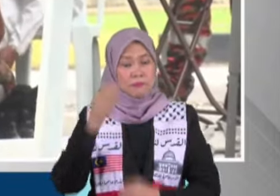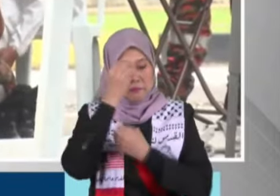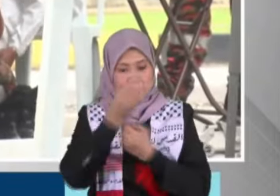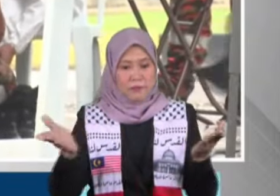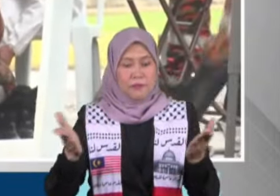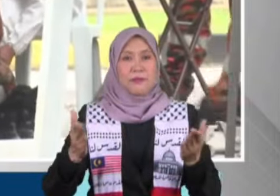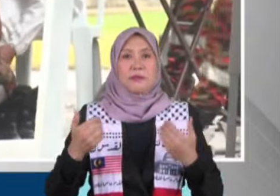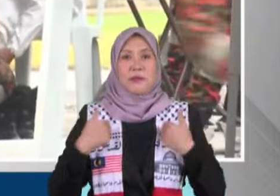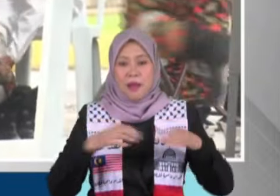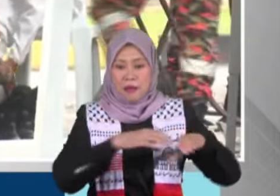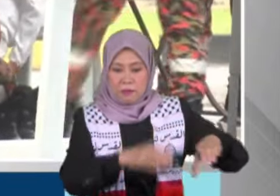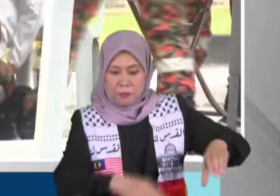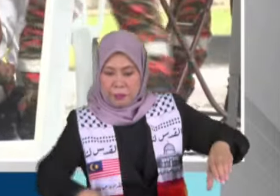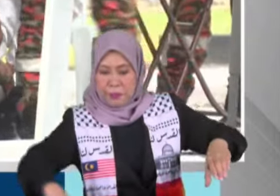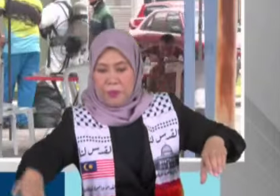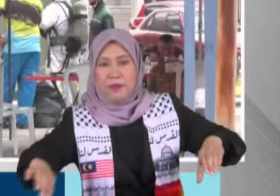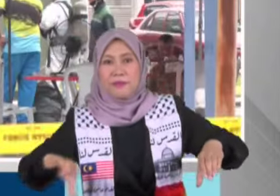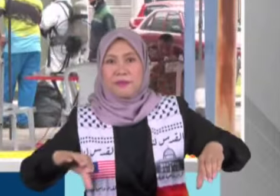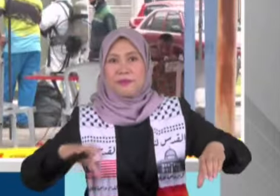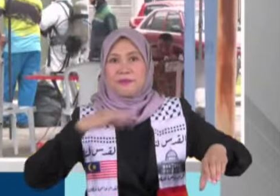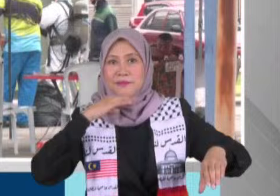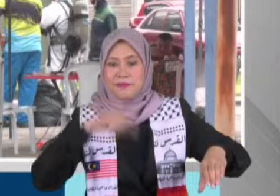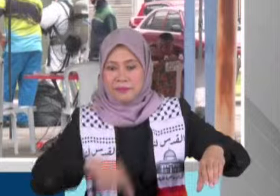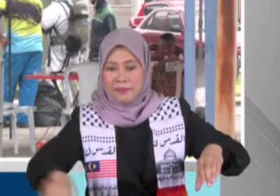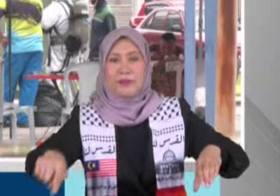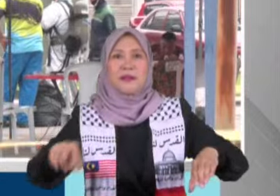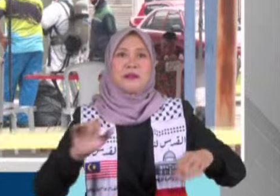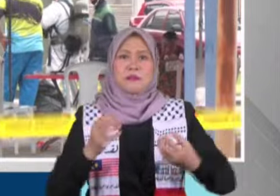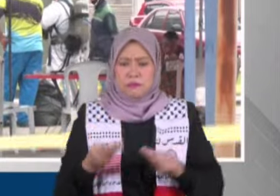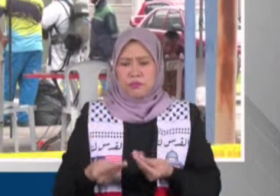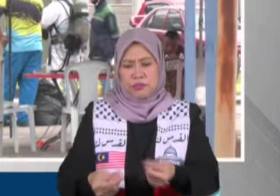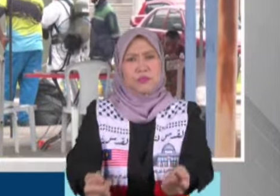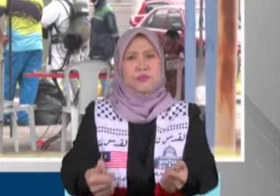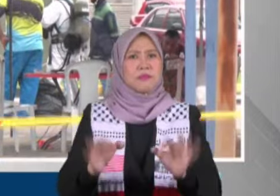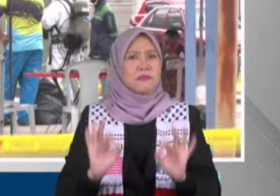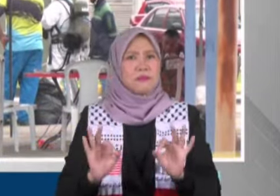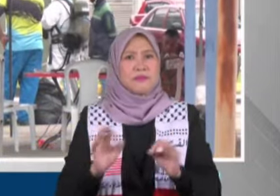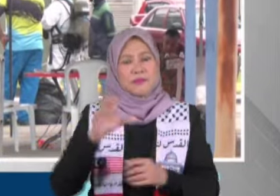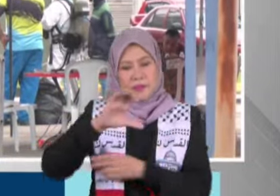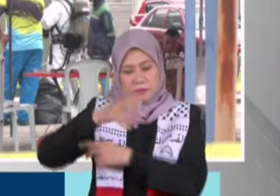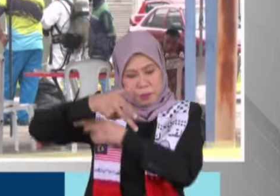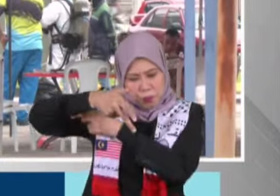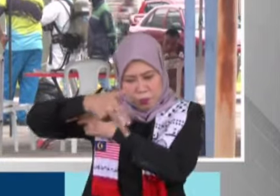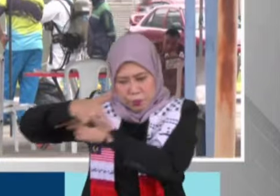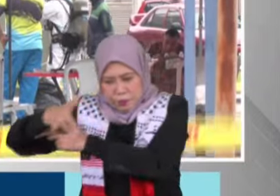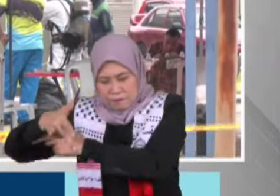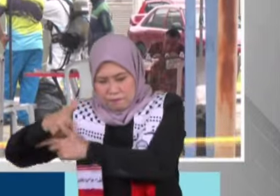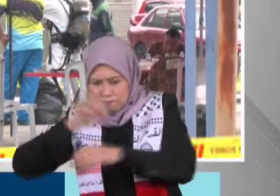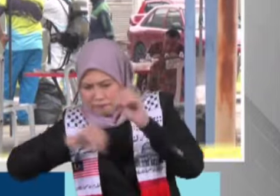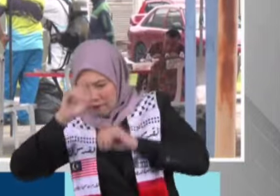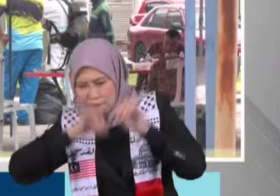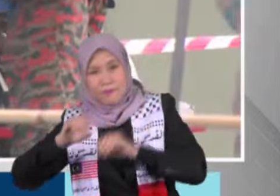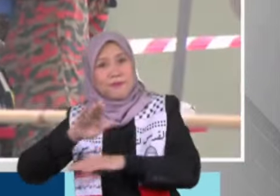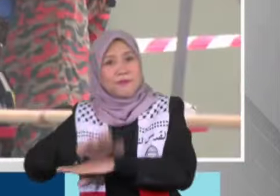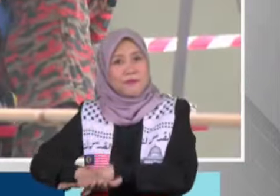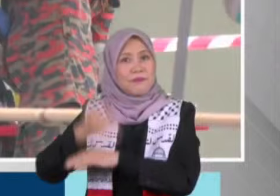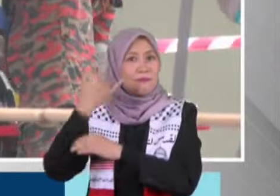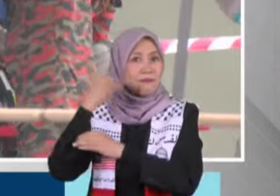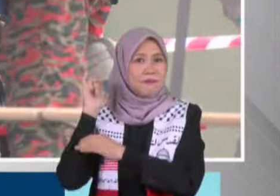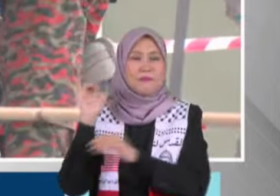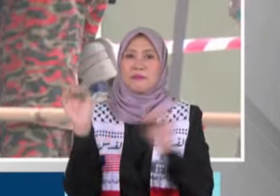maklumkan aliran kumbahan dan jajaran pipe pembentungan berjalan lancar seperti biasa. CCTV digunakan bagi proses pemerhatian petang semalam